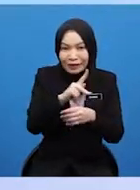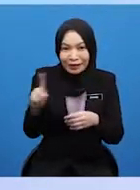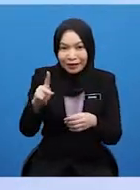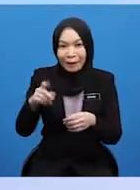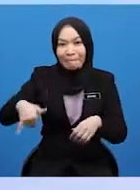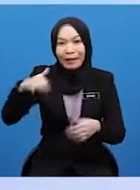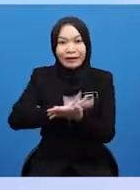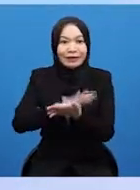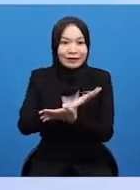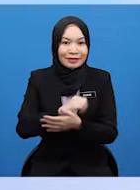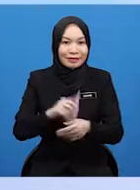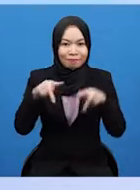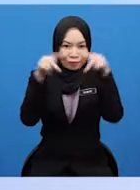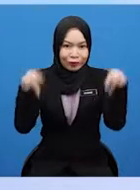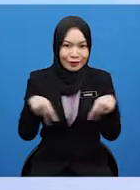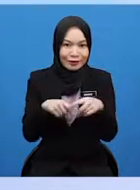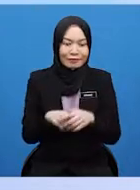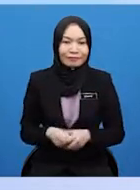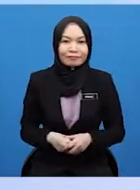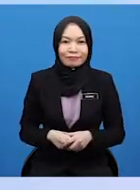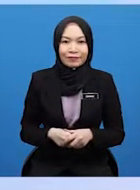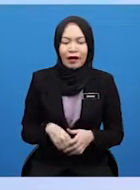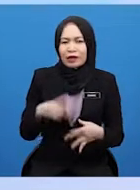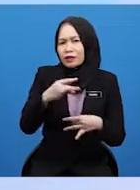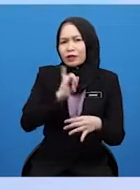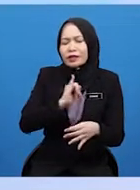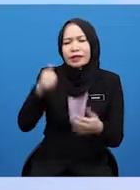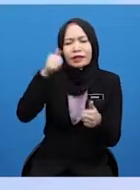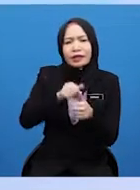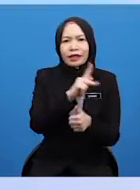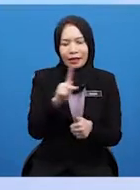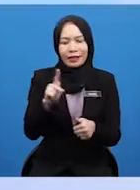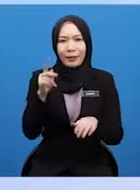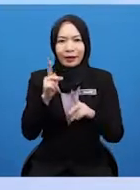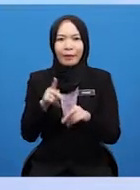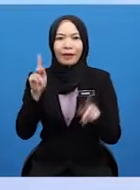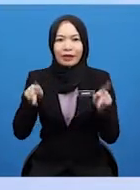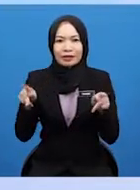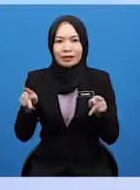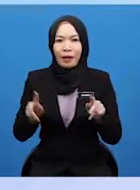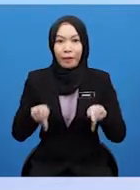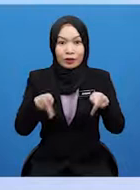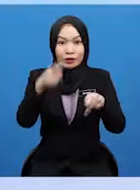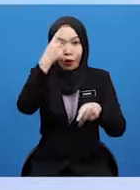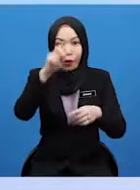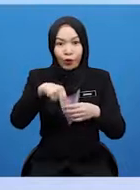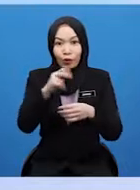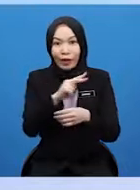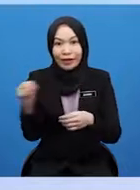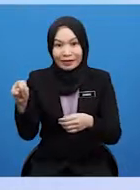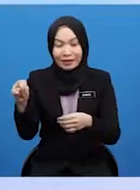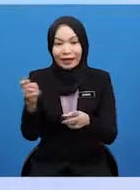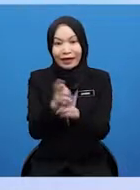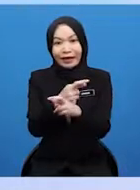Suka saya ingatkan kepada pelajar, proses bagi penghasilan projek perekaan kali ini adalah berbeza mengikut